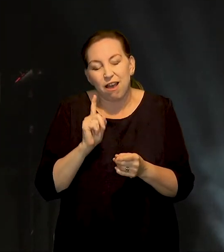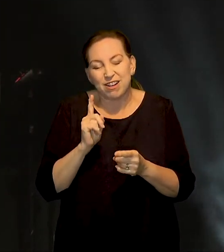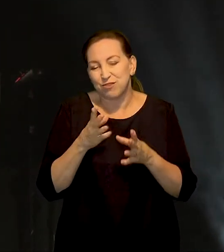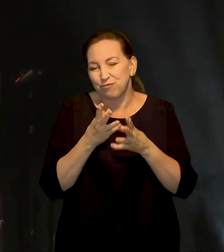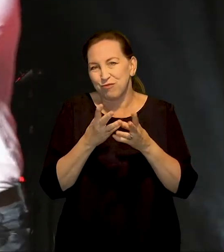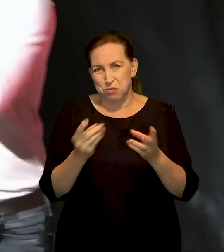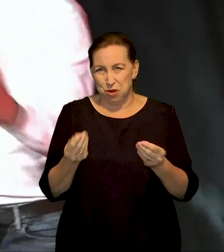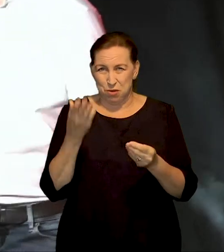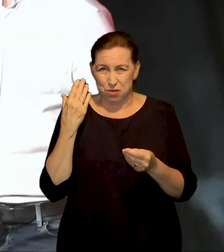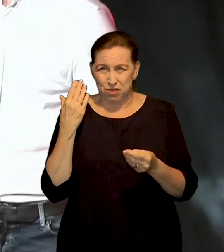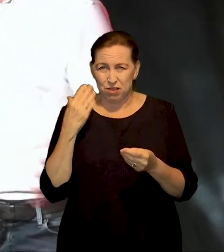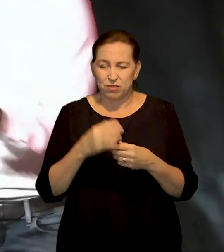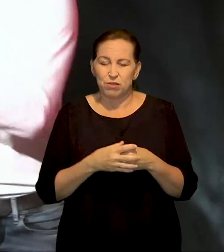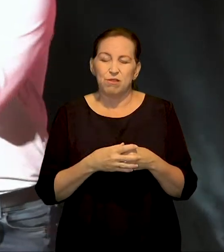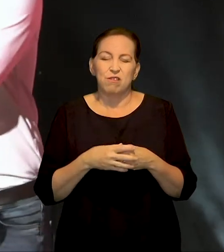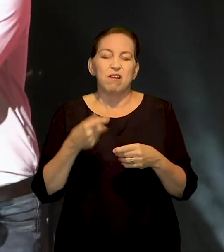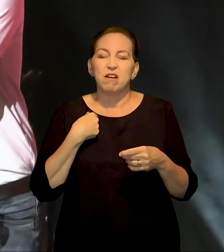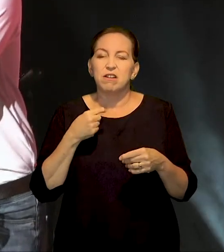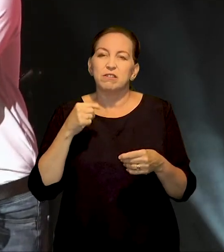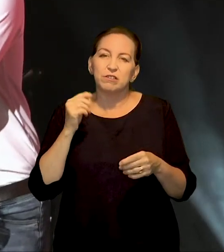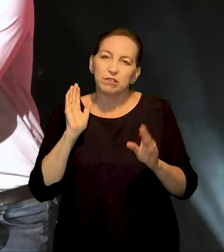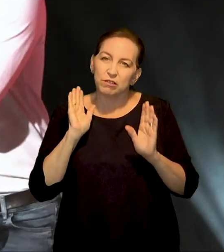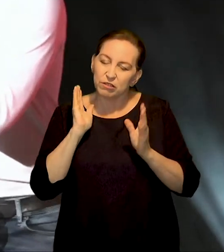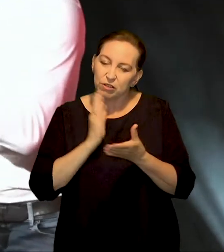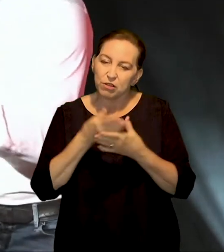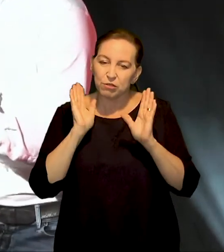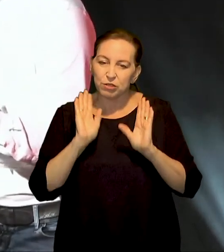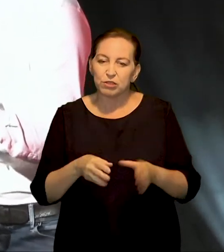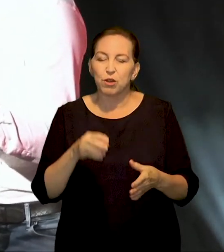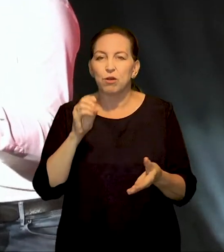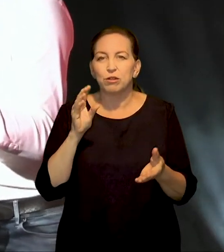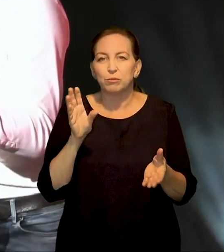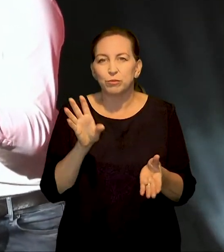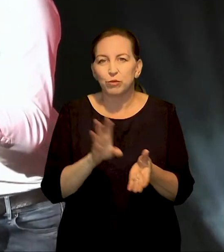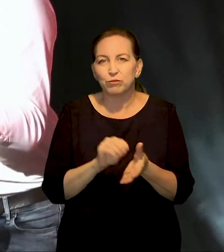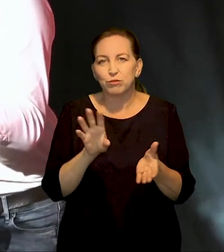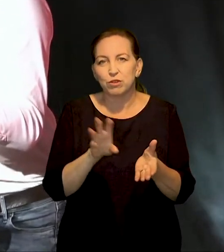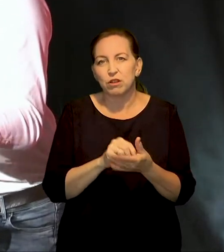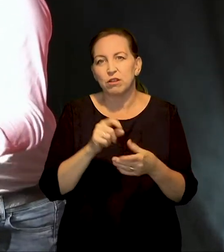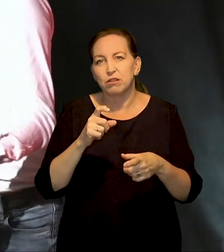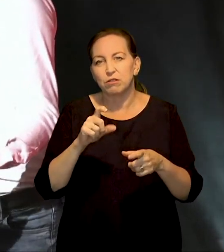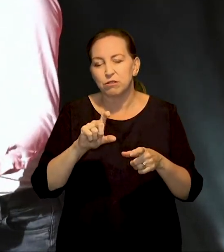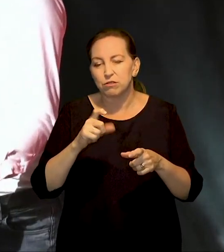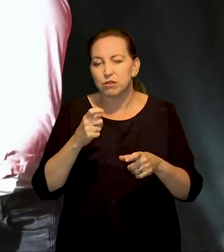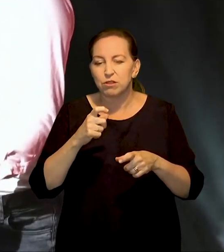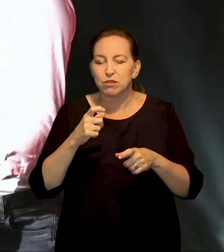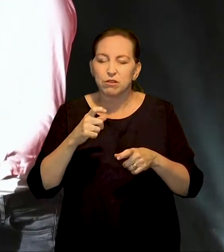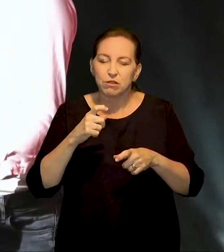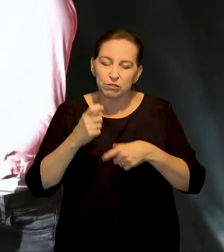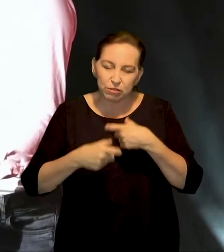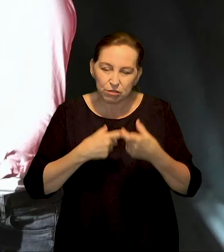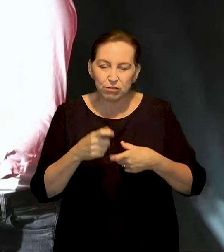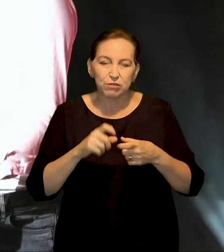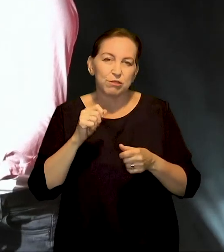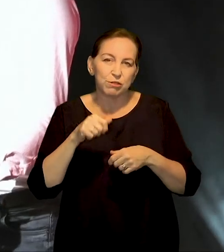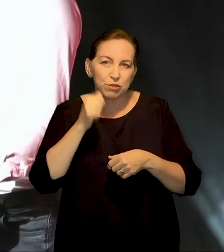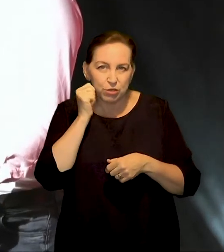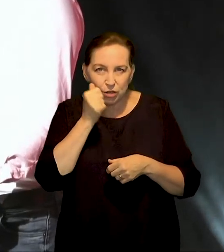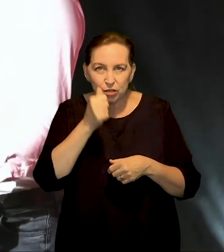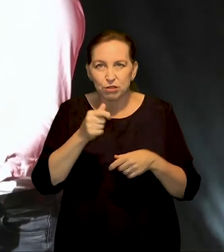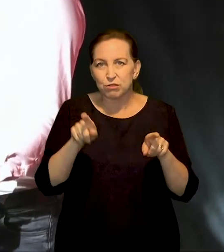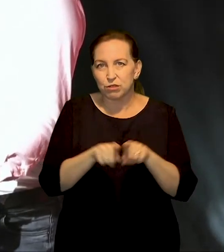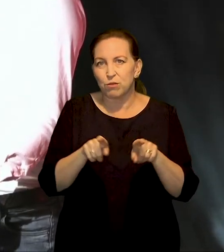Mogli mieć strój, który mówi: ja należę do tej winnicy, ja pracuję dla tego właściciela. Mogli dokładnie wiedzieć, co robić, mogli wiedzieć, znać swoje kompetencje,